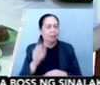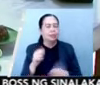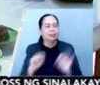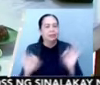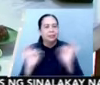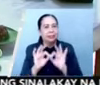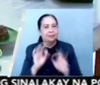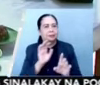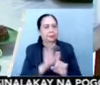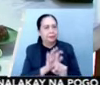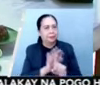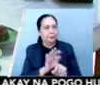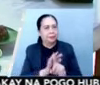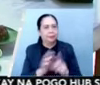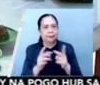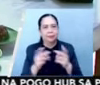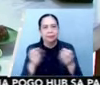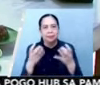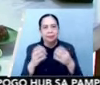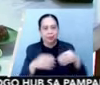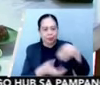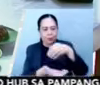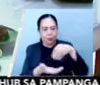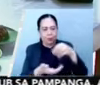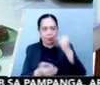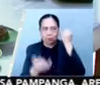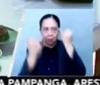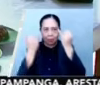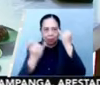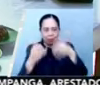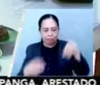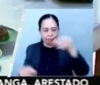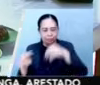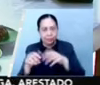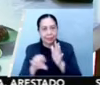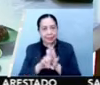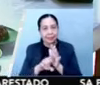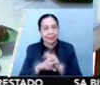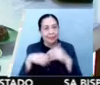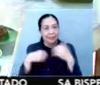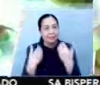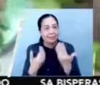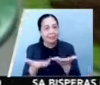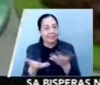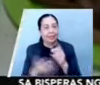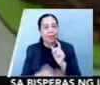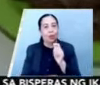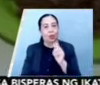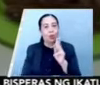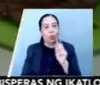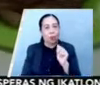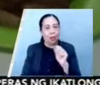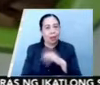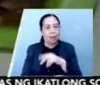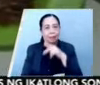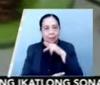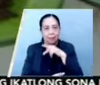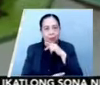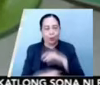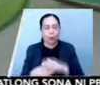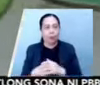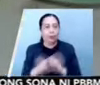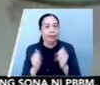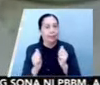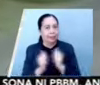dahil napakaraming mga toppings na pwede mong ilagay dito tulad na lamang nitong tokwat baboy. Kasama rin sa mga patok